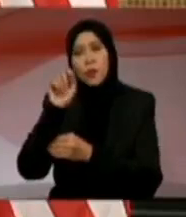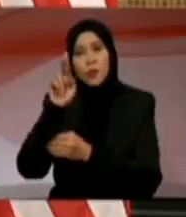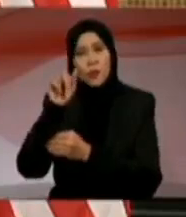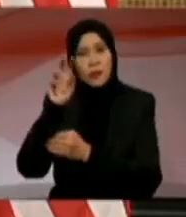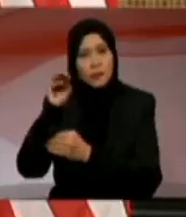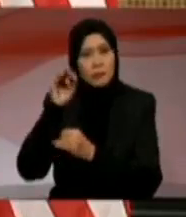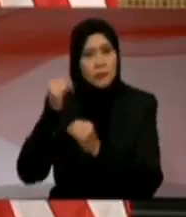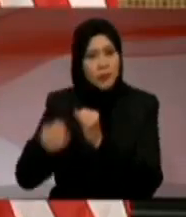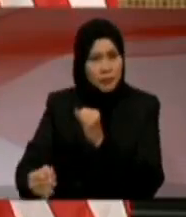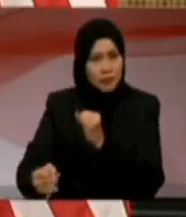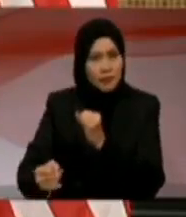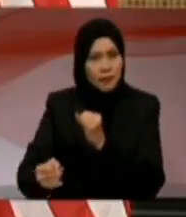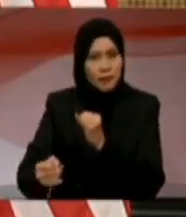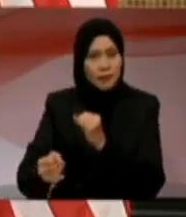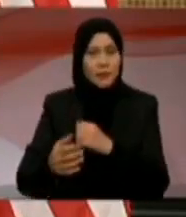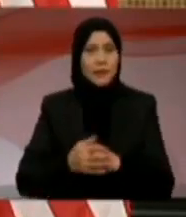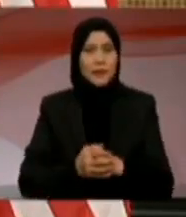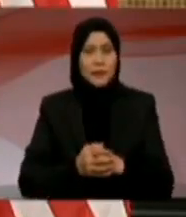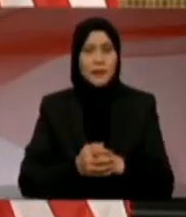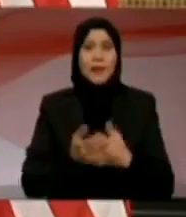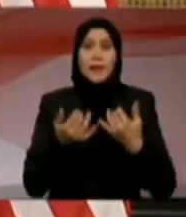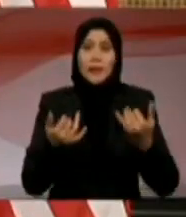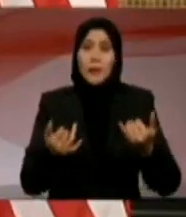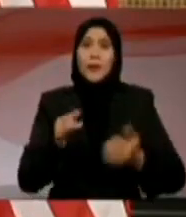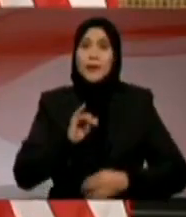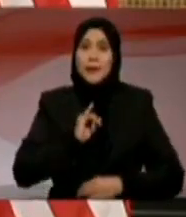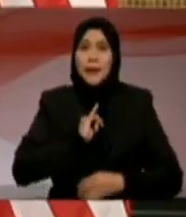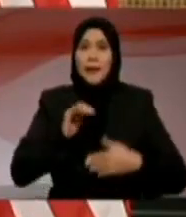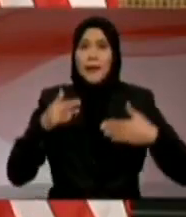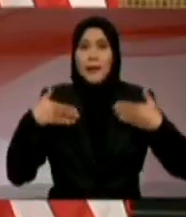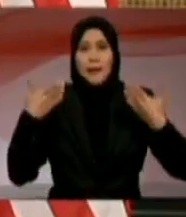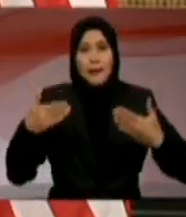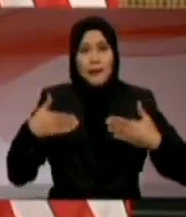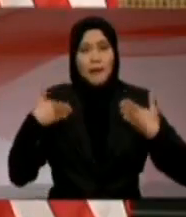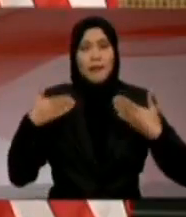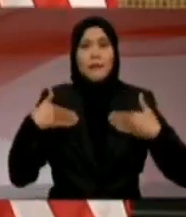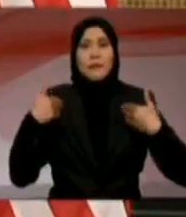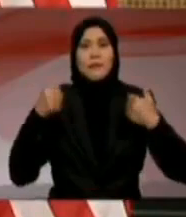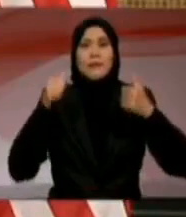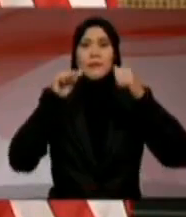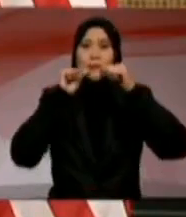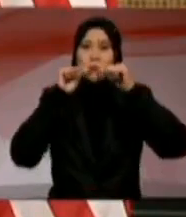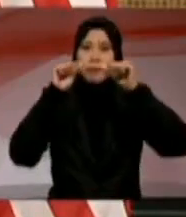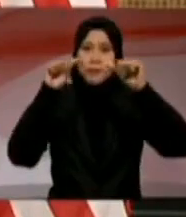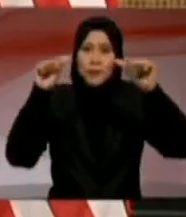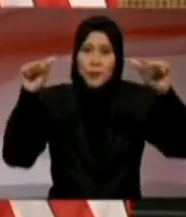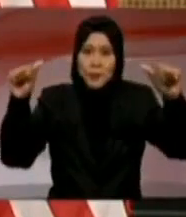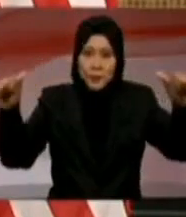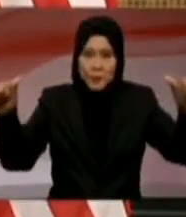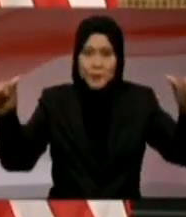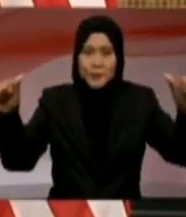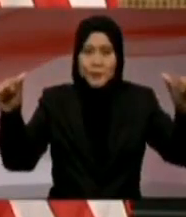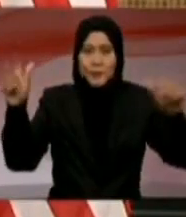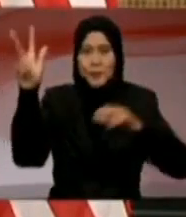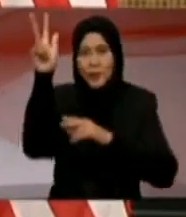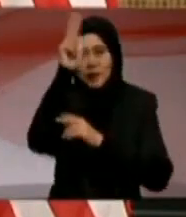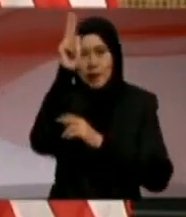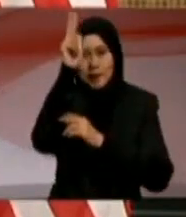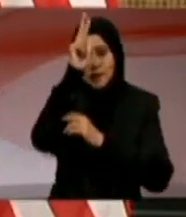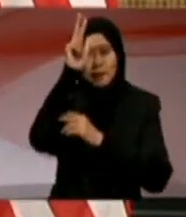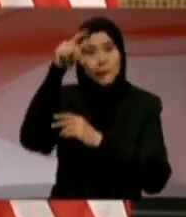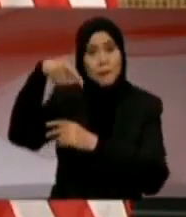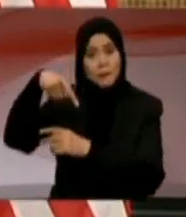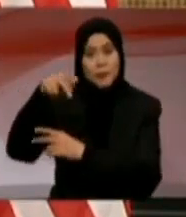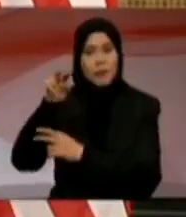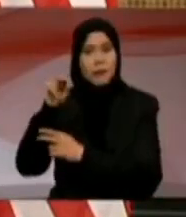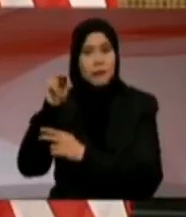Hai jadi padahal ini saya dengan sukacitanya ingin mengumkan bahwa kerajaan perikatan